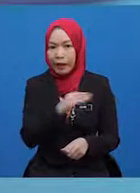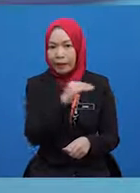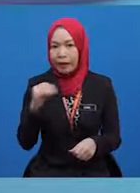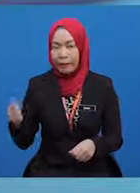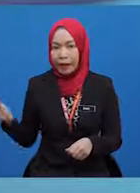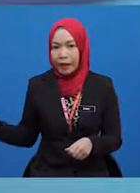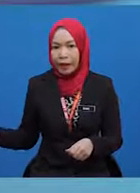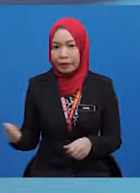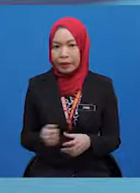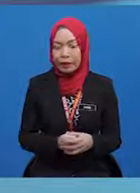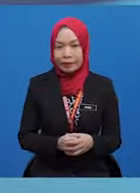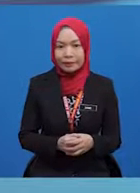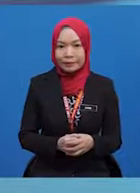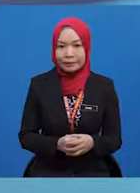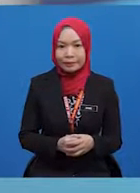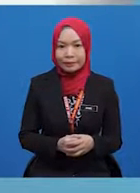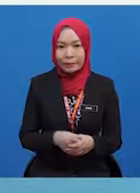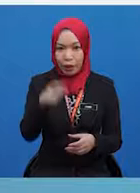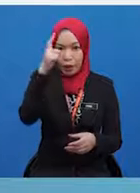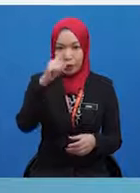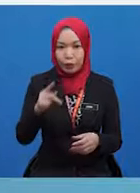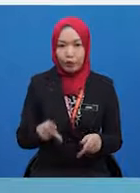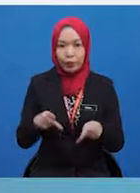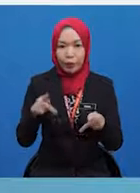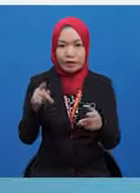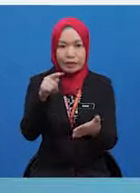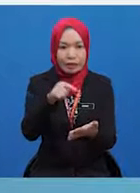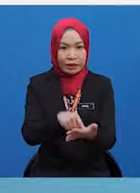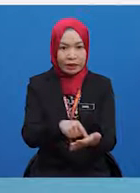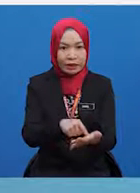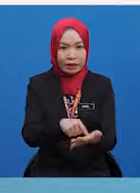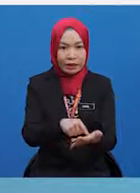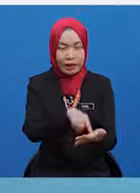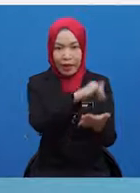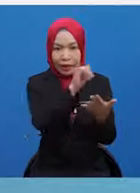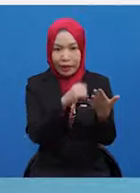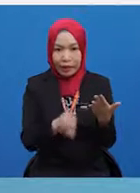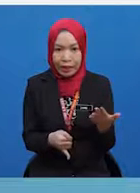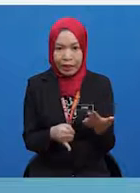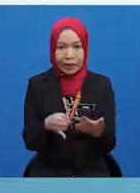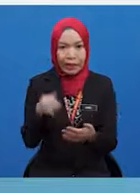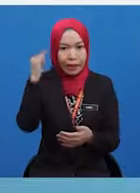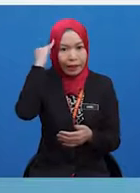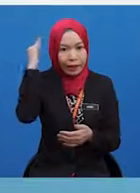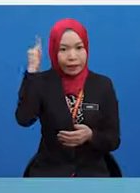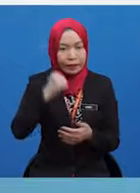dan bahan terlebih dahulu. Untuk proses lakaran, apa yang diperlukan